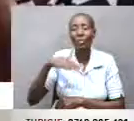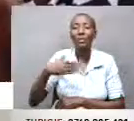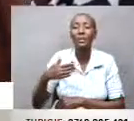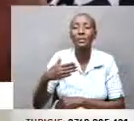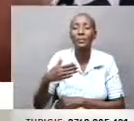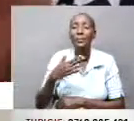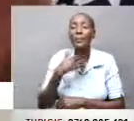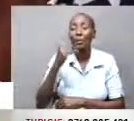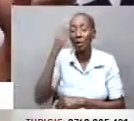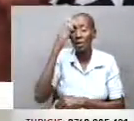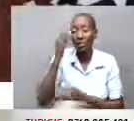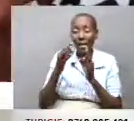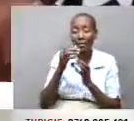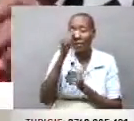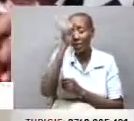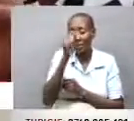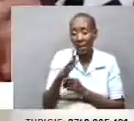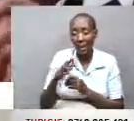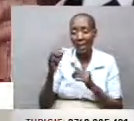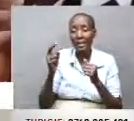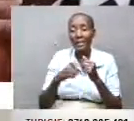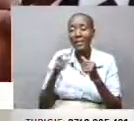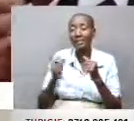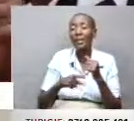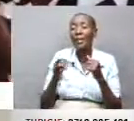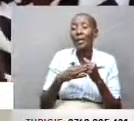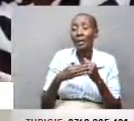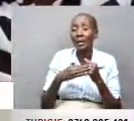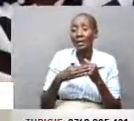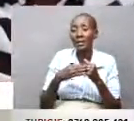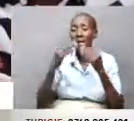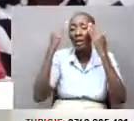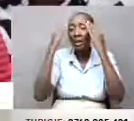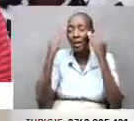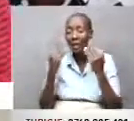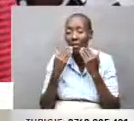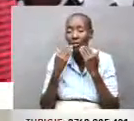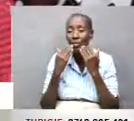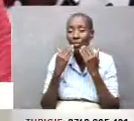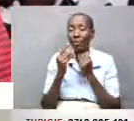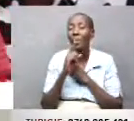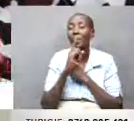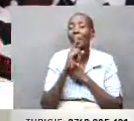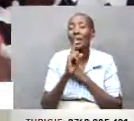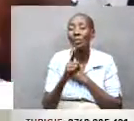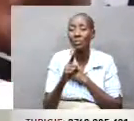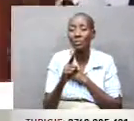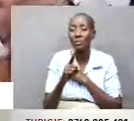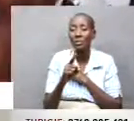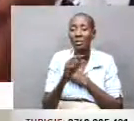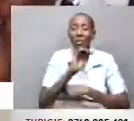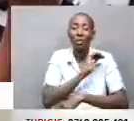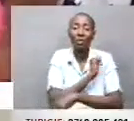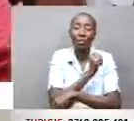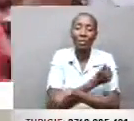speaker kitu ambayo Supreme Court on 6 August wamedeclare hata hawana jurisdiction ya kusikiza hiyo kesi. Na speaker saa